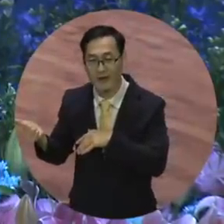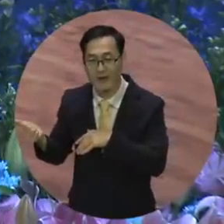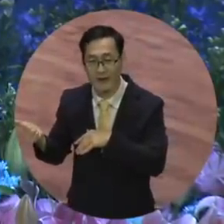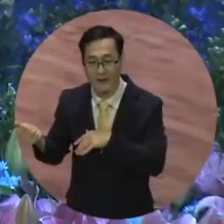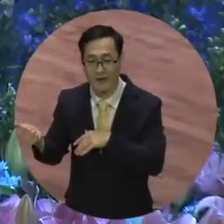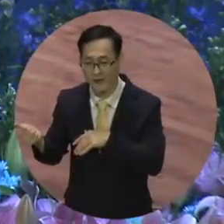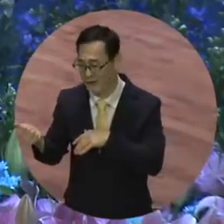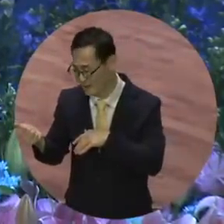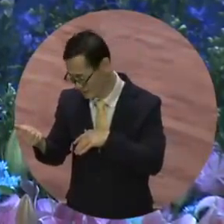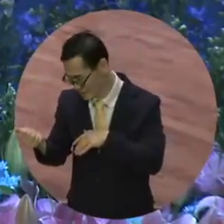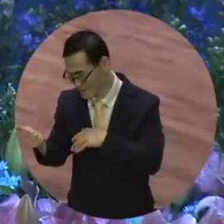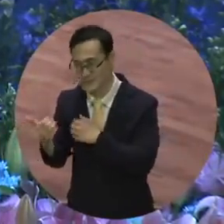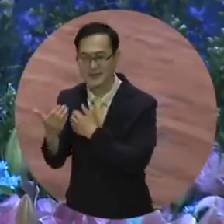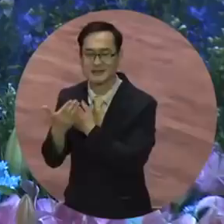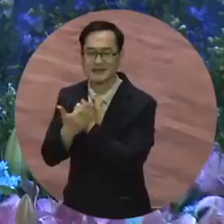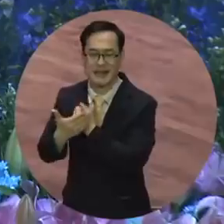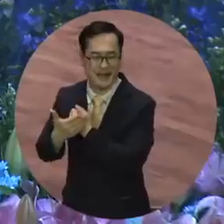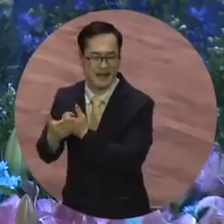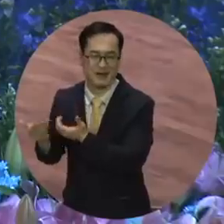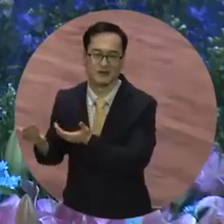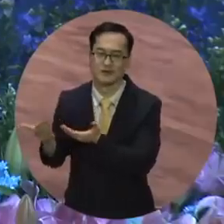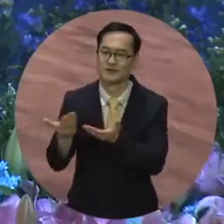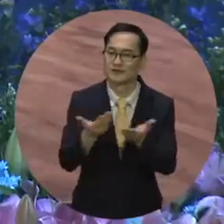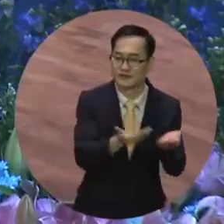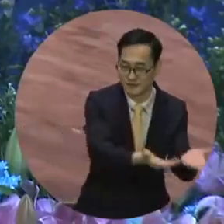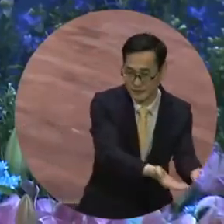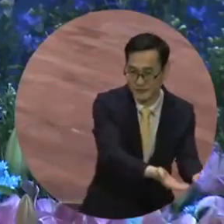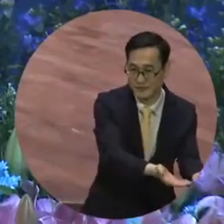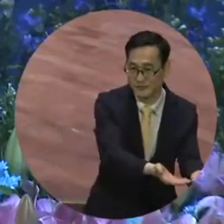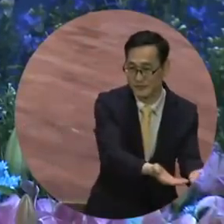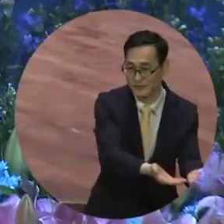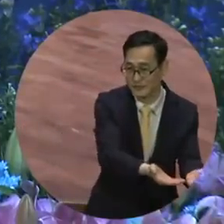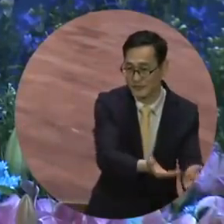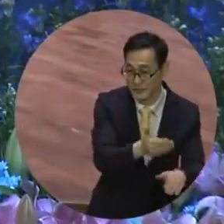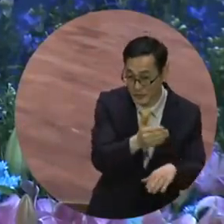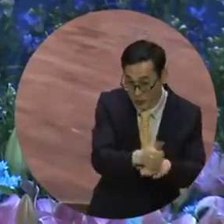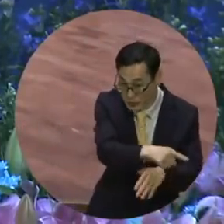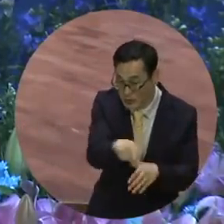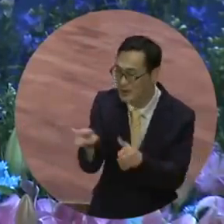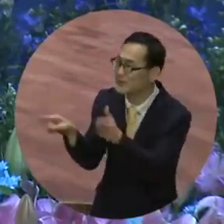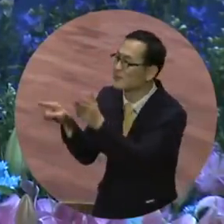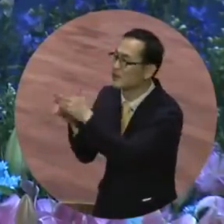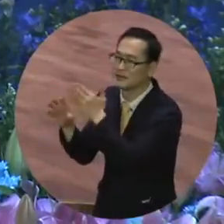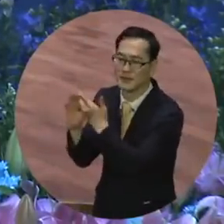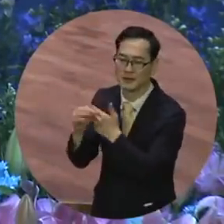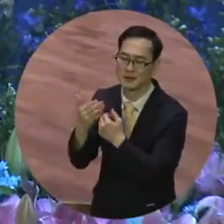의롭게 그 사실을 믿음으로 의롭게 되는 거냐? 믿었더니 의롭게 된 거요.